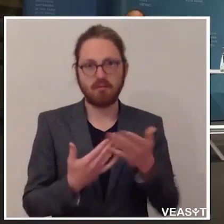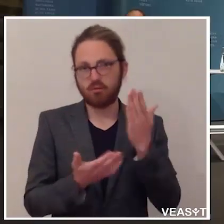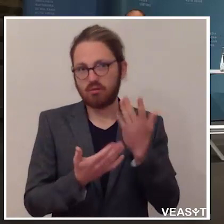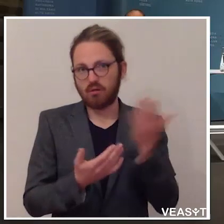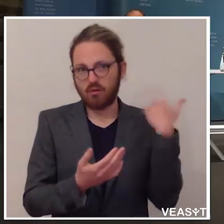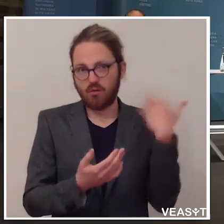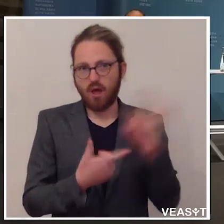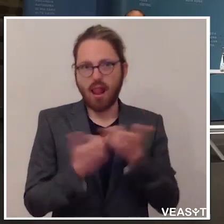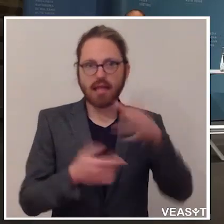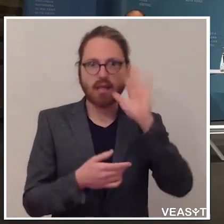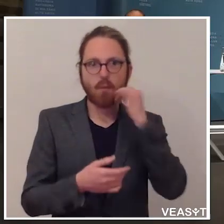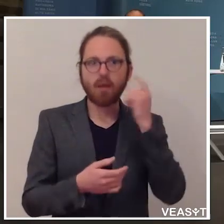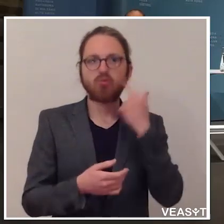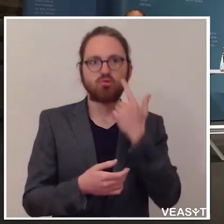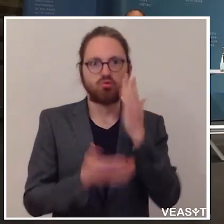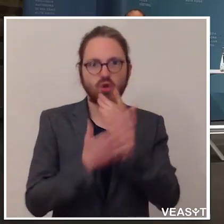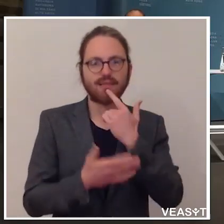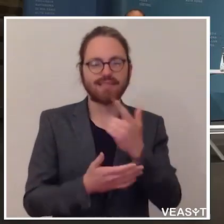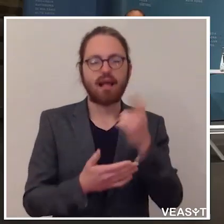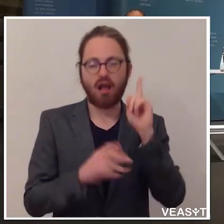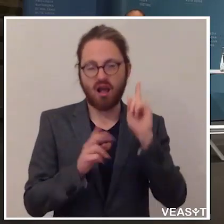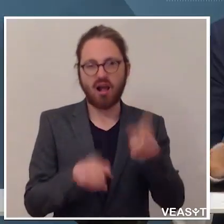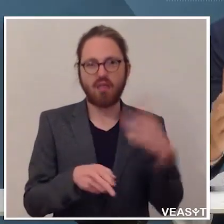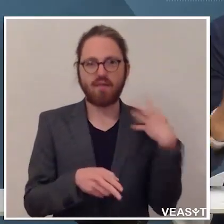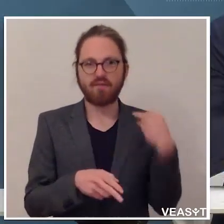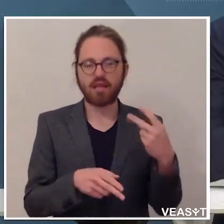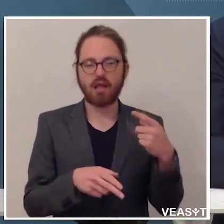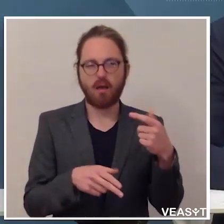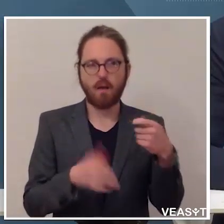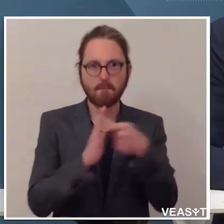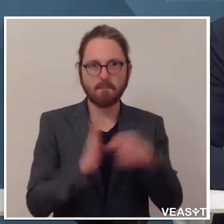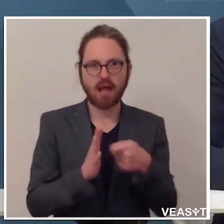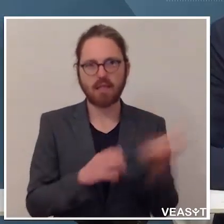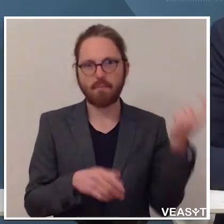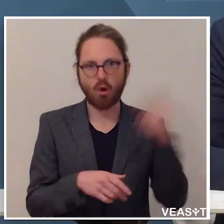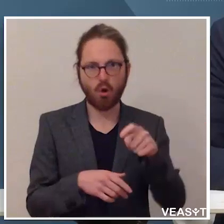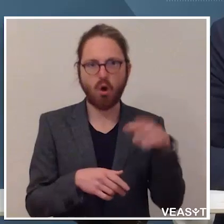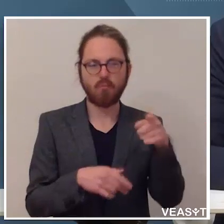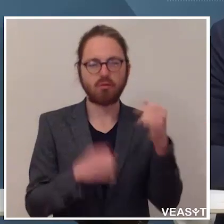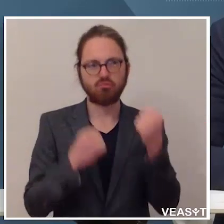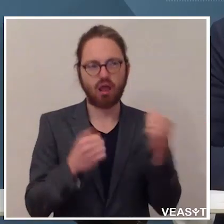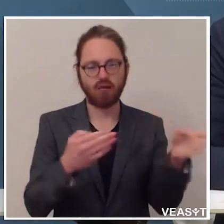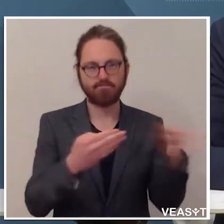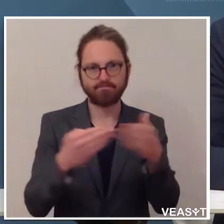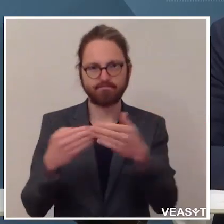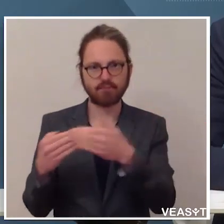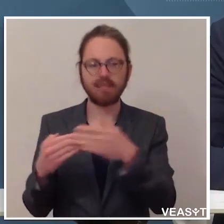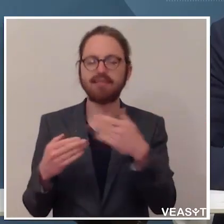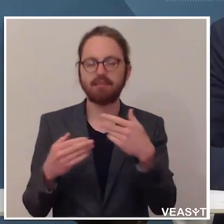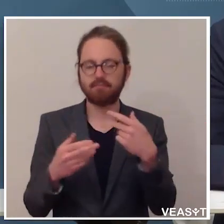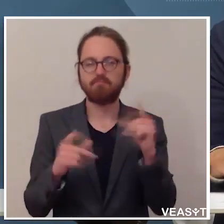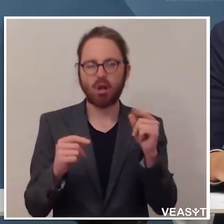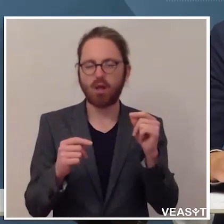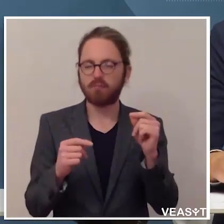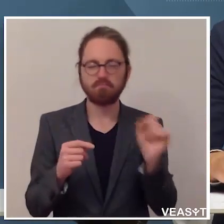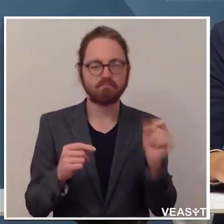vorhin gesagt hat, auch wieder Maßnahmen geben müssen, die einschränken das hin. Das heißt, ganz, ganz wichtig, auch auf den